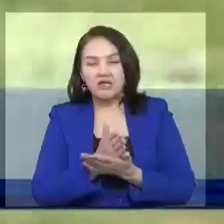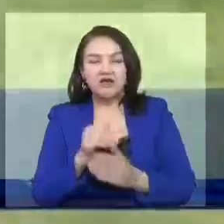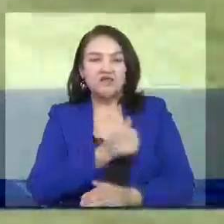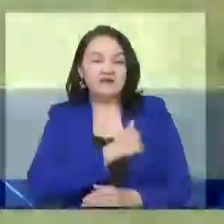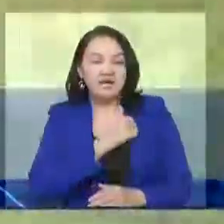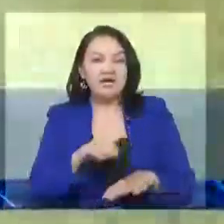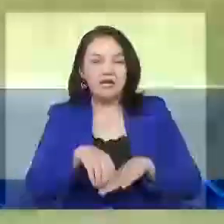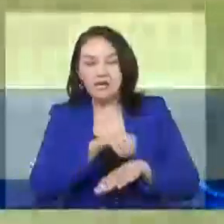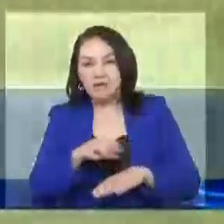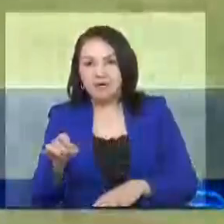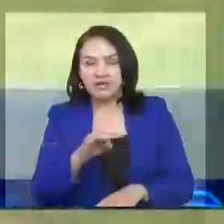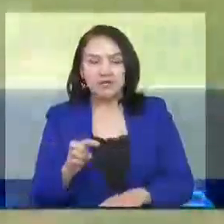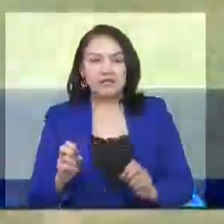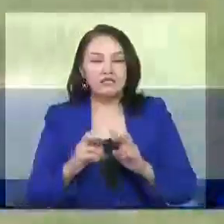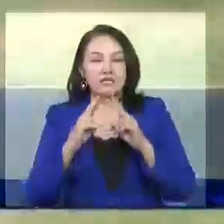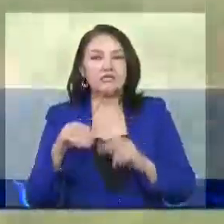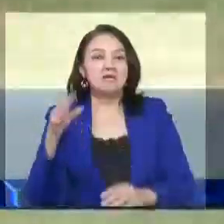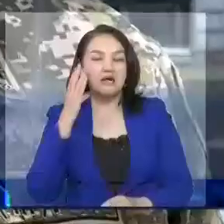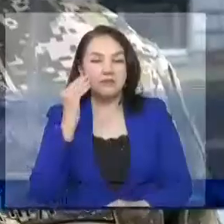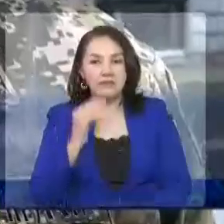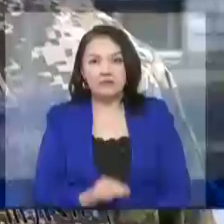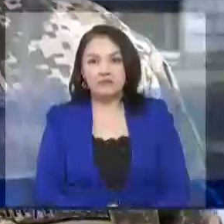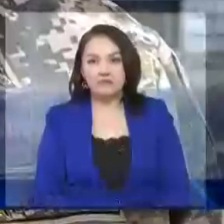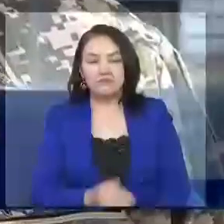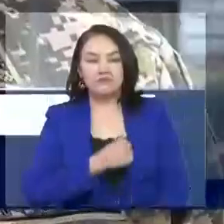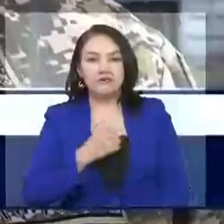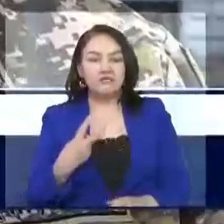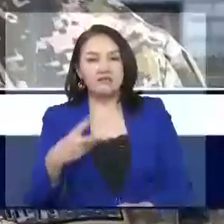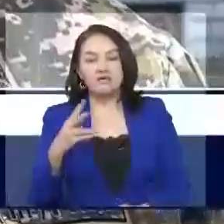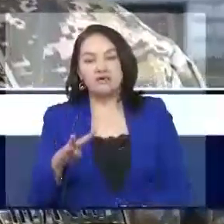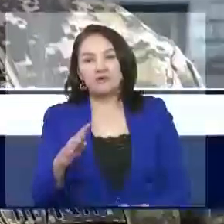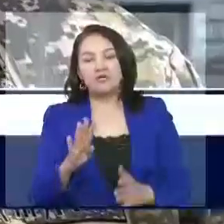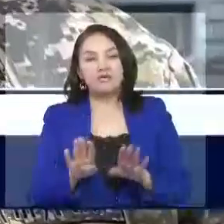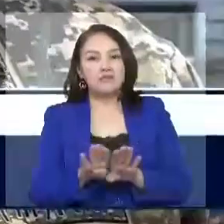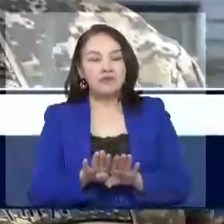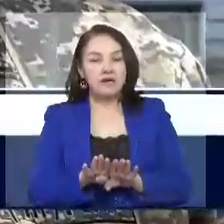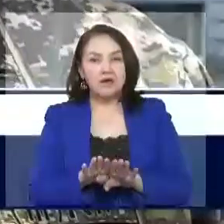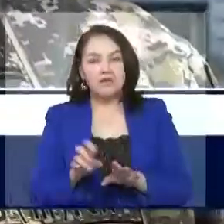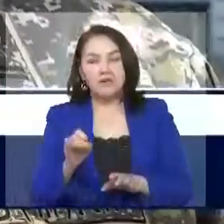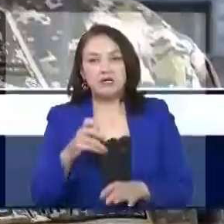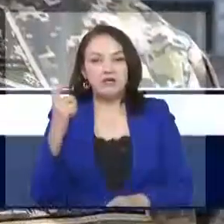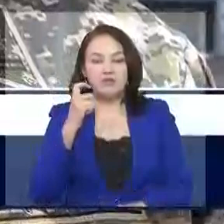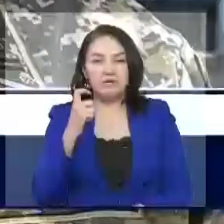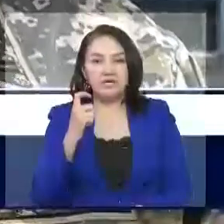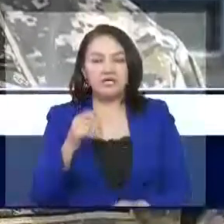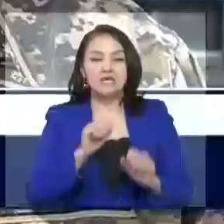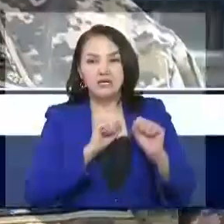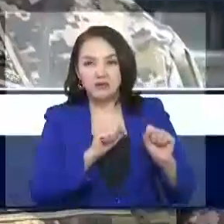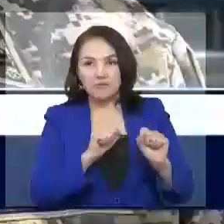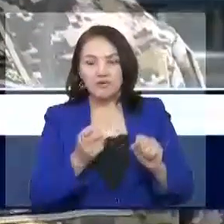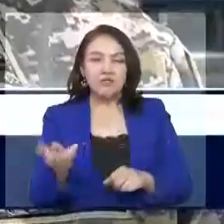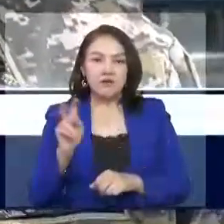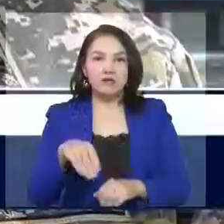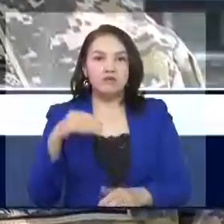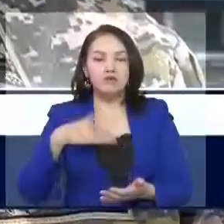военные, акиматы районов Астаны и Алматы. Войсковая часть 22-34, отдельный батальон радиационно-химической и биологической защиты, прибыл в